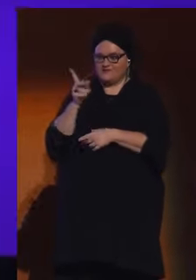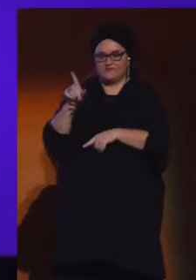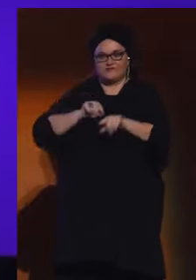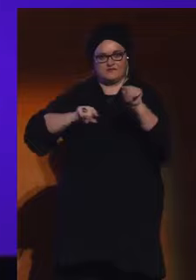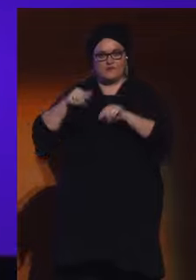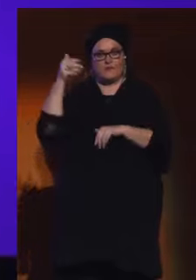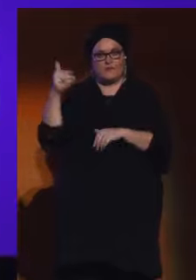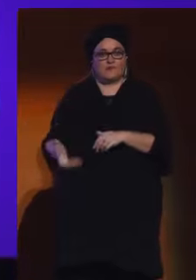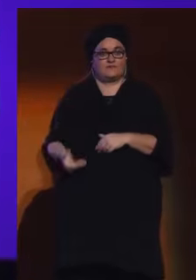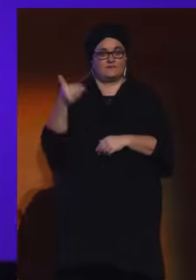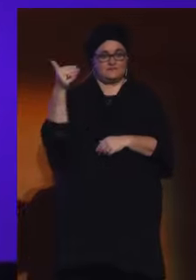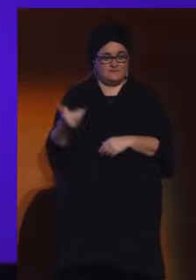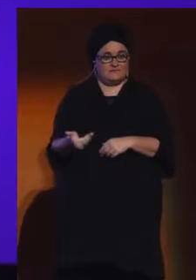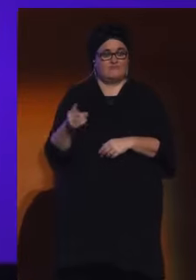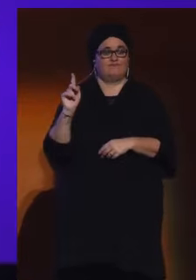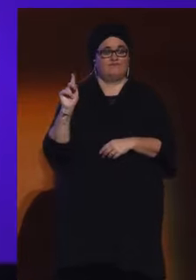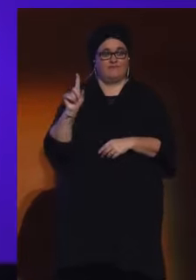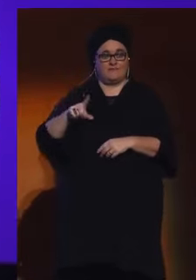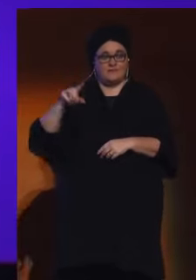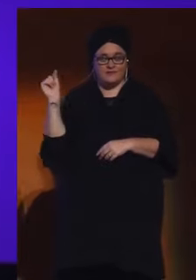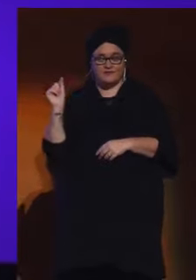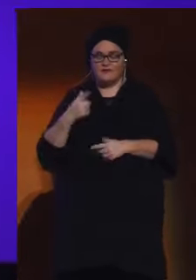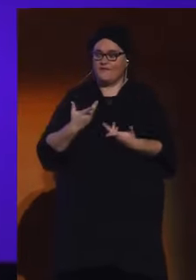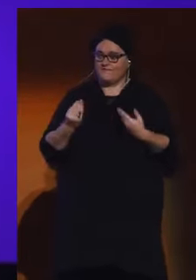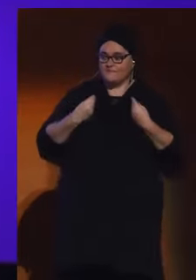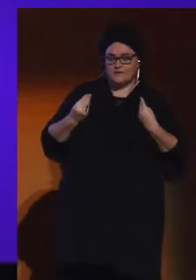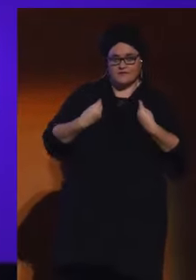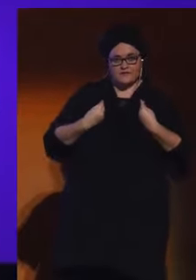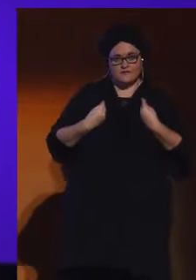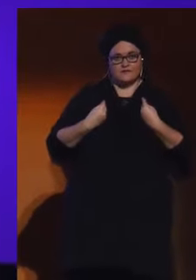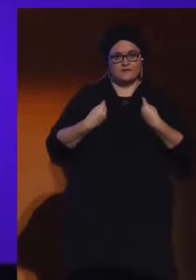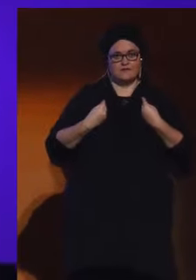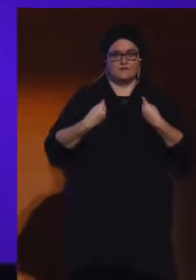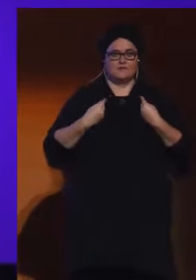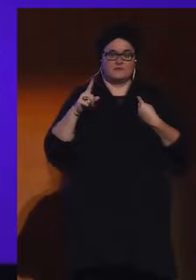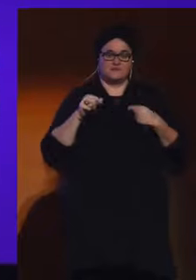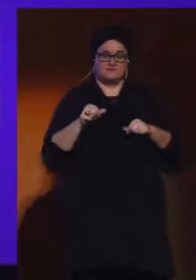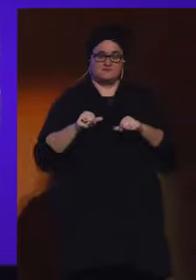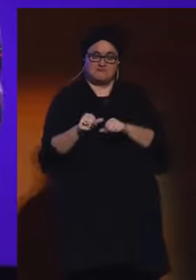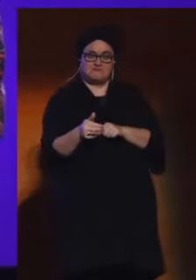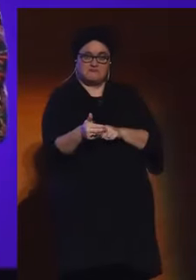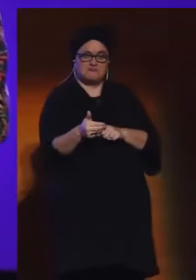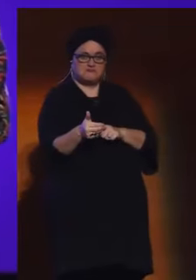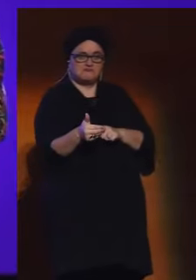erabaki garrantzitsuak hartzea, zure bizitzan eta orain ere egokituko zaizu.